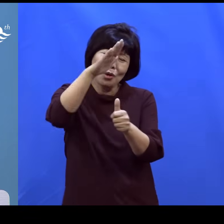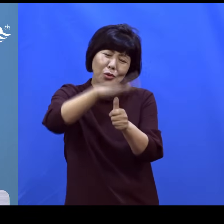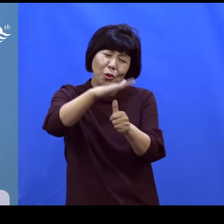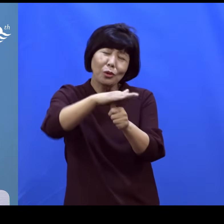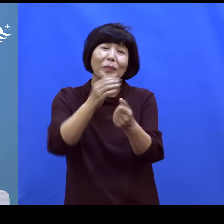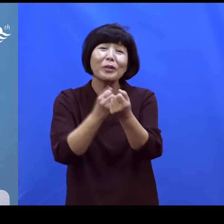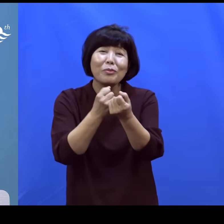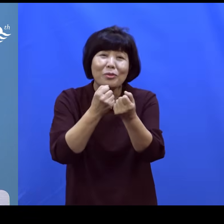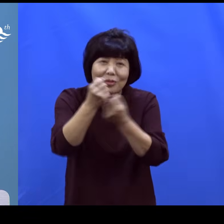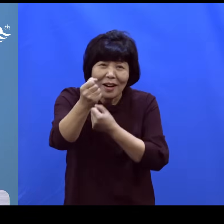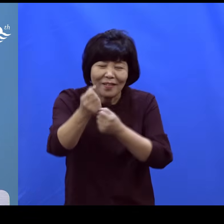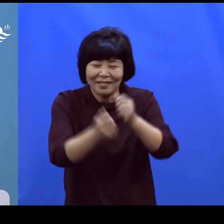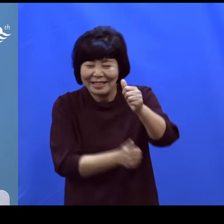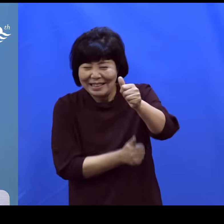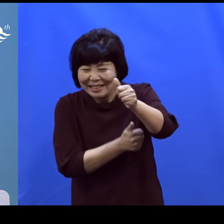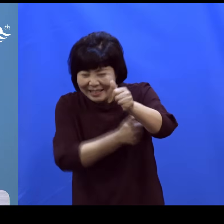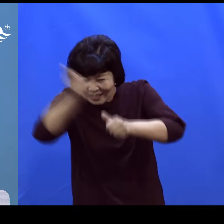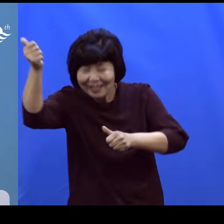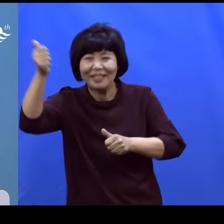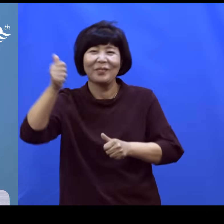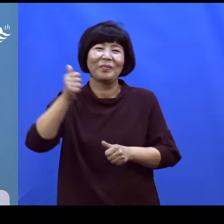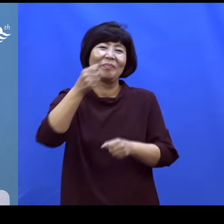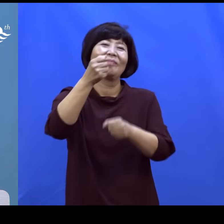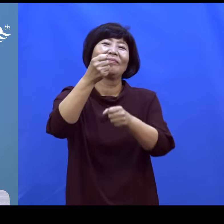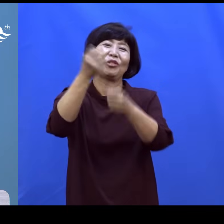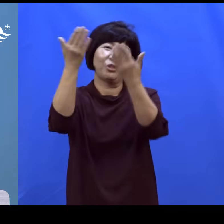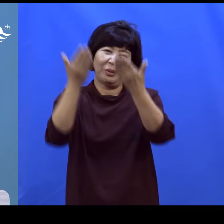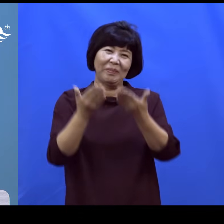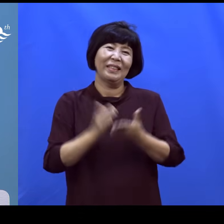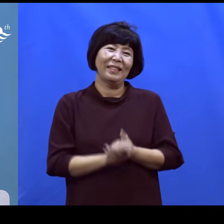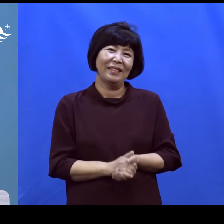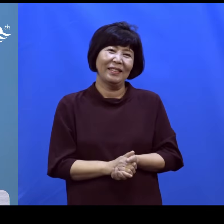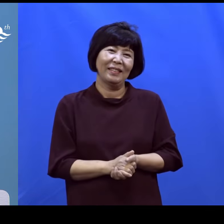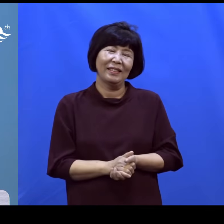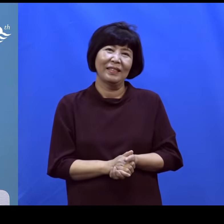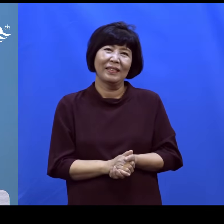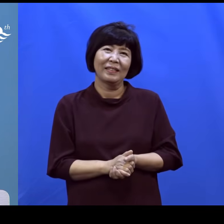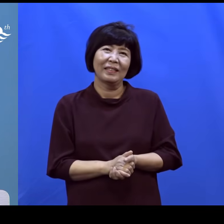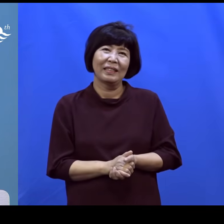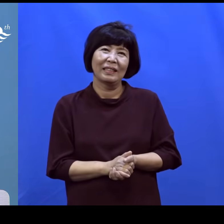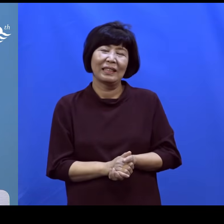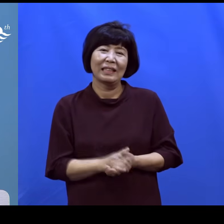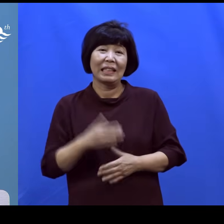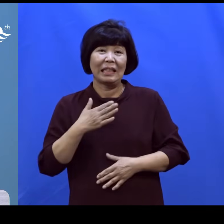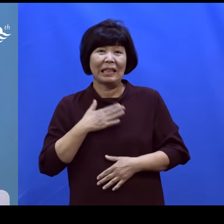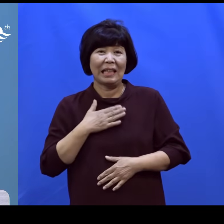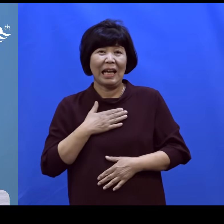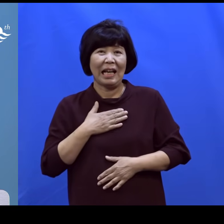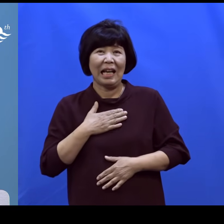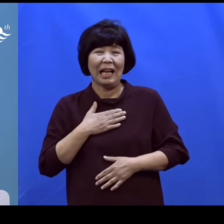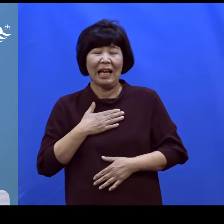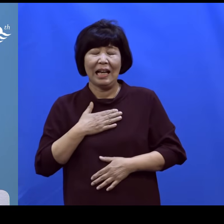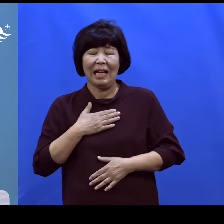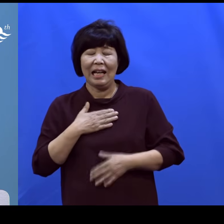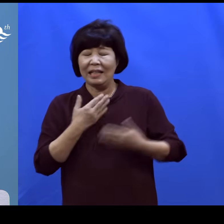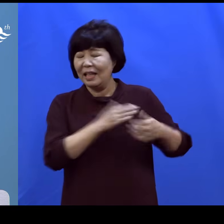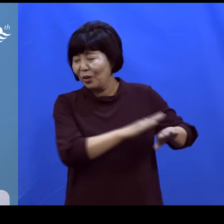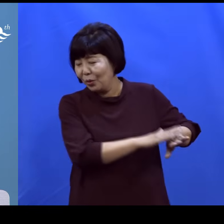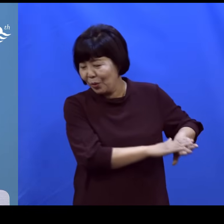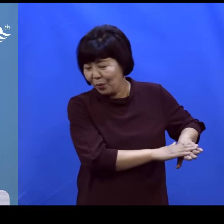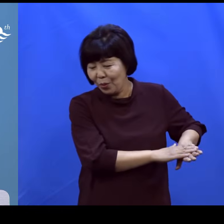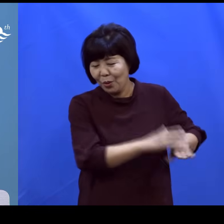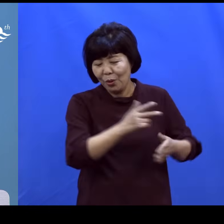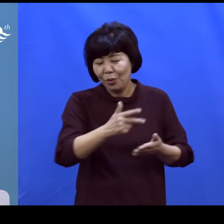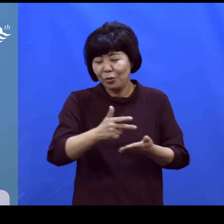손을 들어주십니다. 승리하게 하십니다. 사랑하는 성도 여러분, 우리가 붙들어야 할 원리예요. 나를 허물고 주님을 세우는